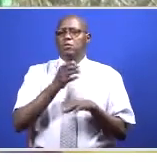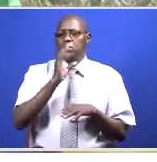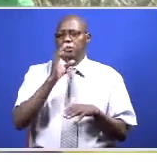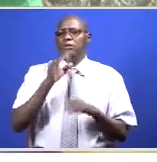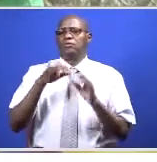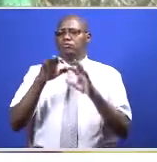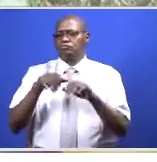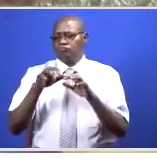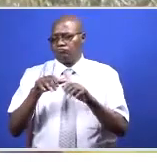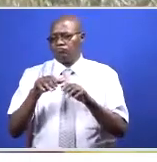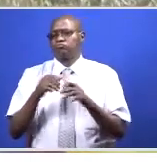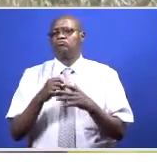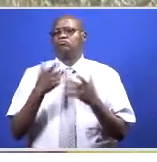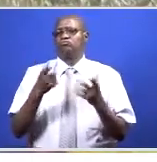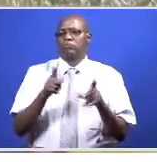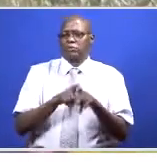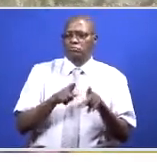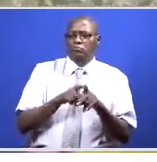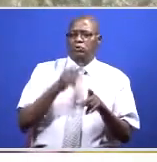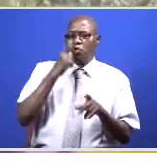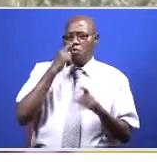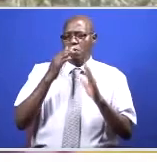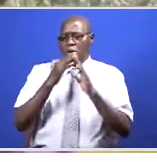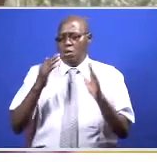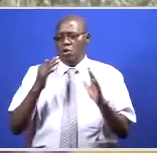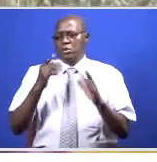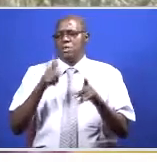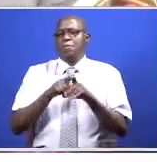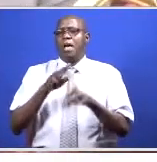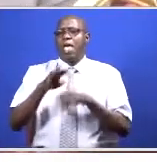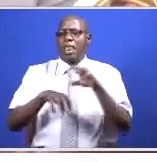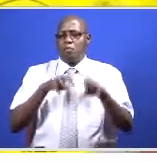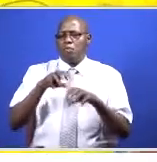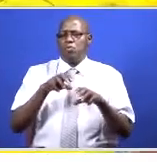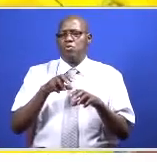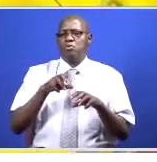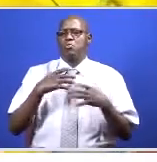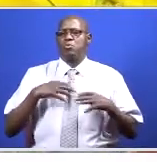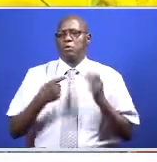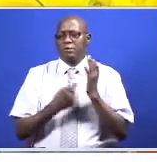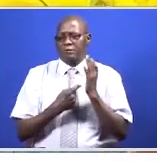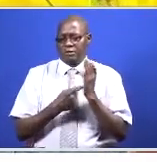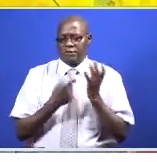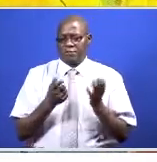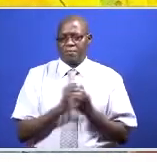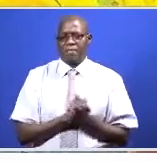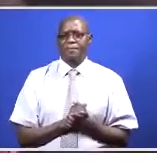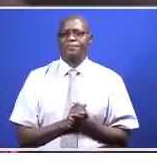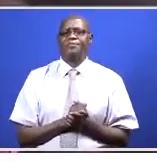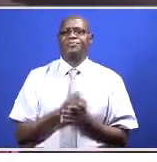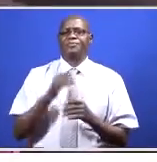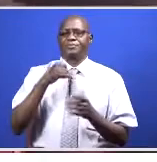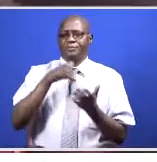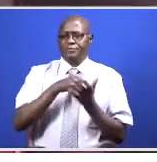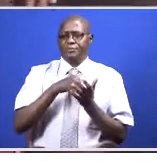ya matumizi nyumbani na pia ya mifugo ya watu wa Taita Taveta County. Leaders accompanying Ruto, including Machakos Governor